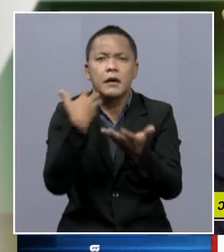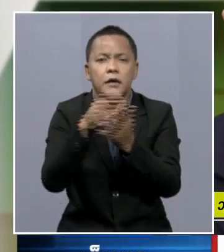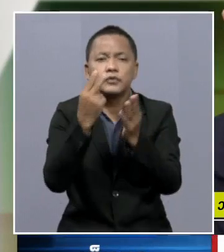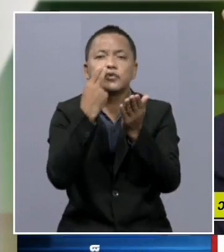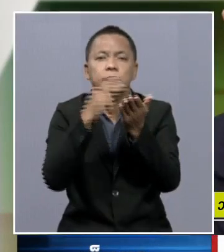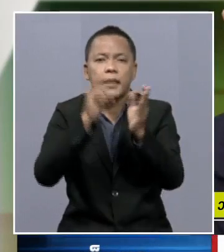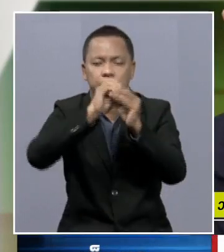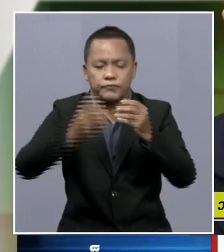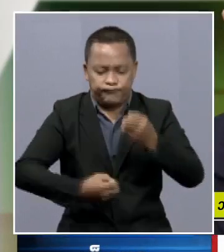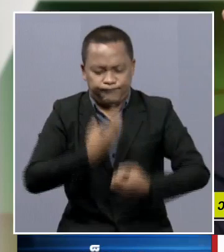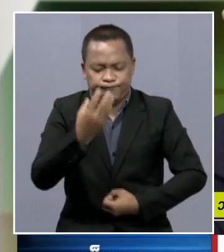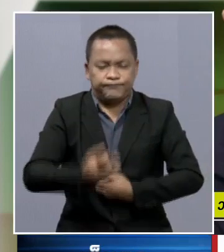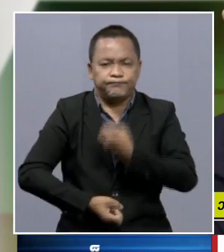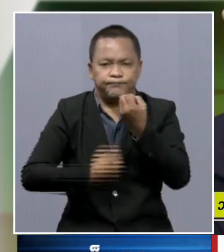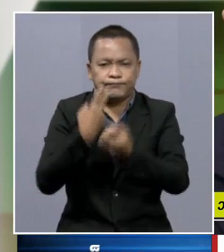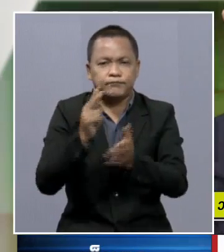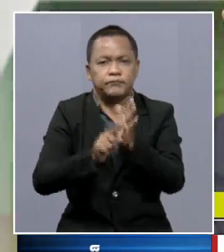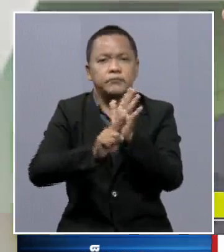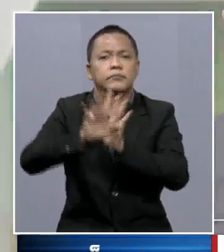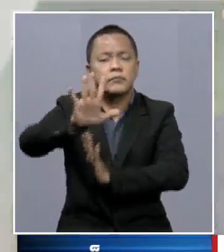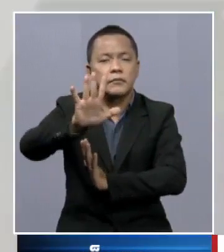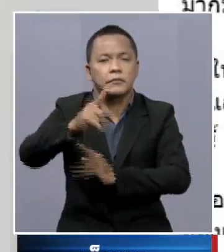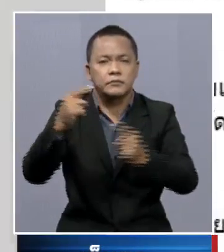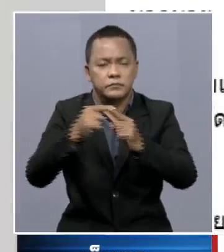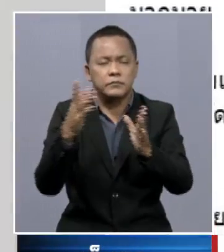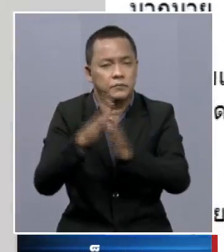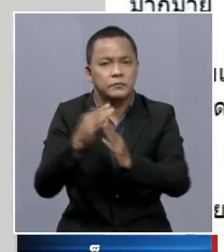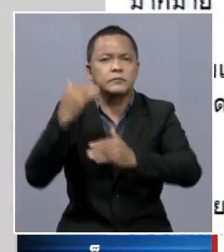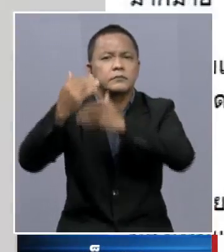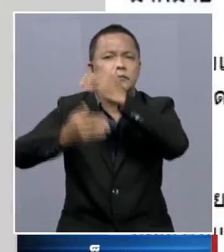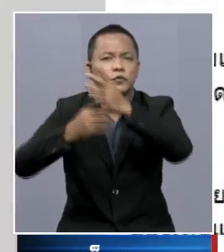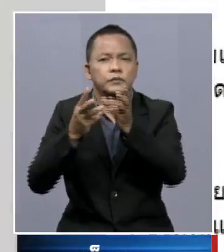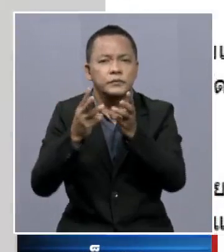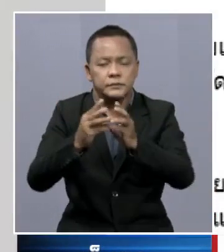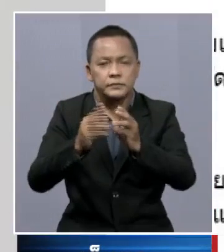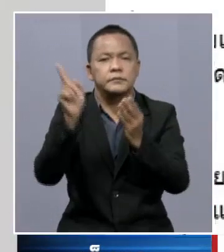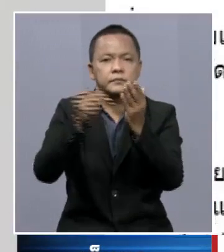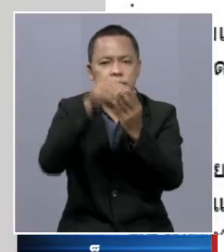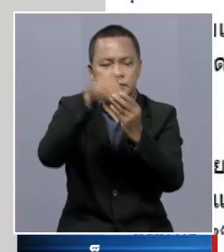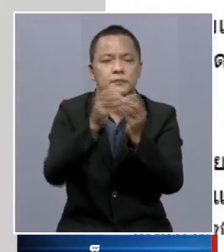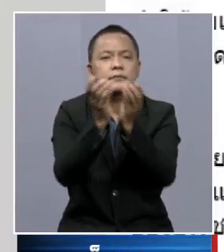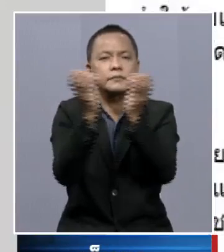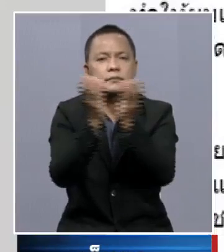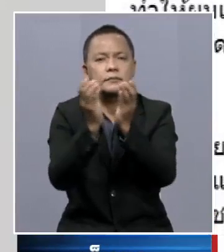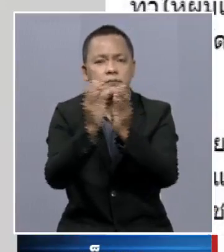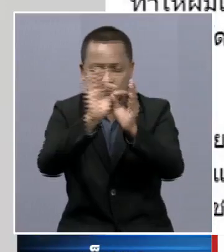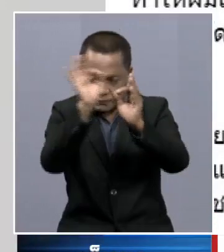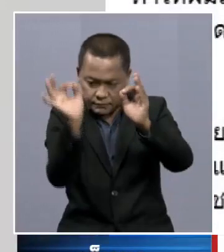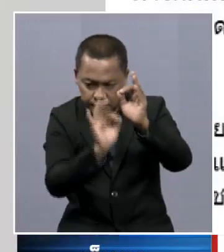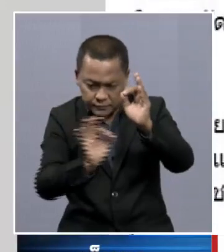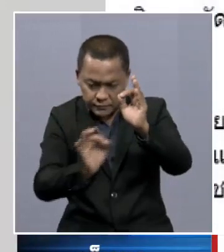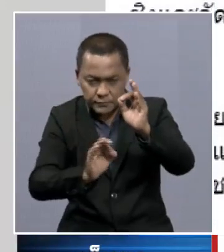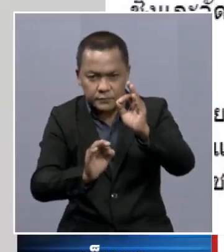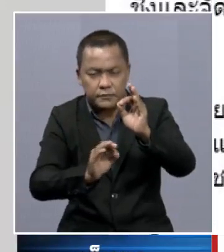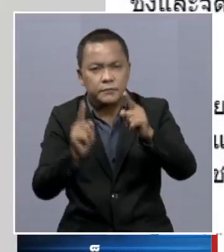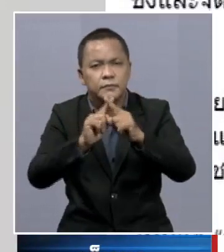แตเป็ฉบับที่ 5 เรื่องของการเก้าสู่วิถีประชาธิประตัยเนือหาย